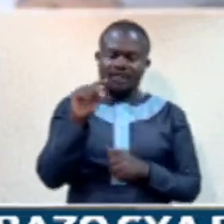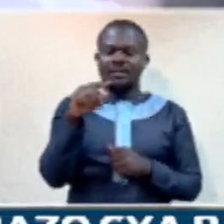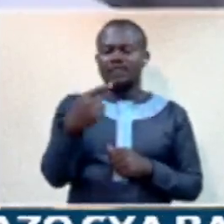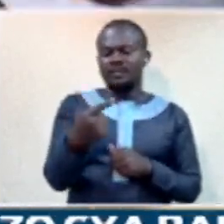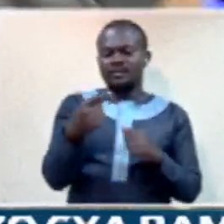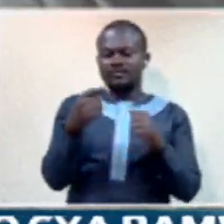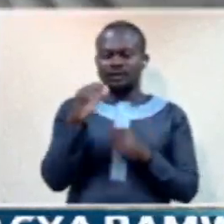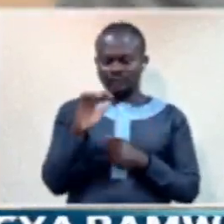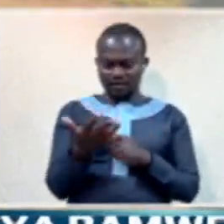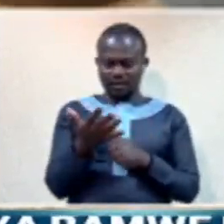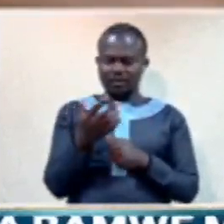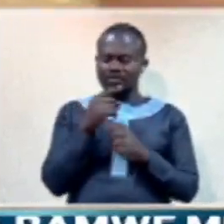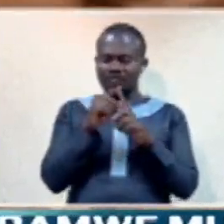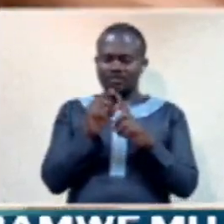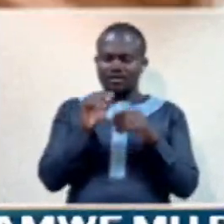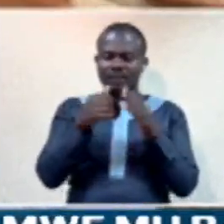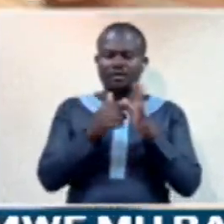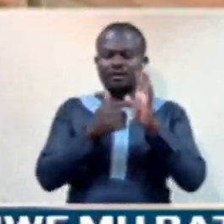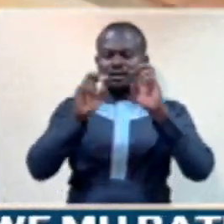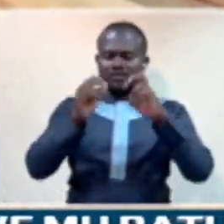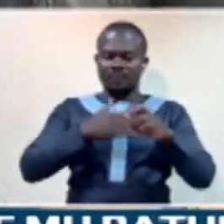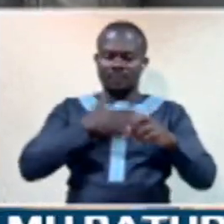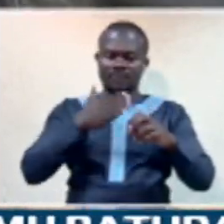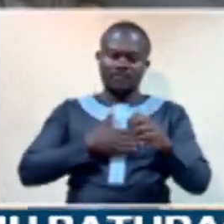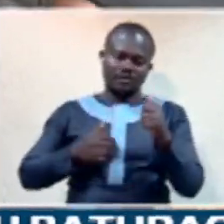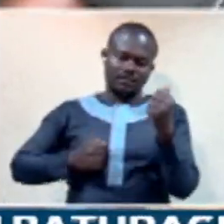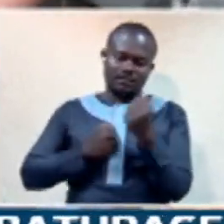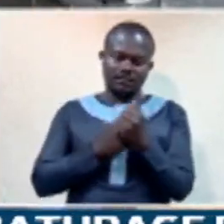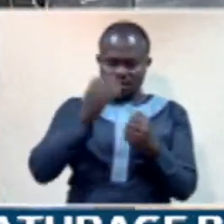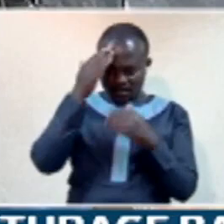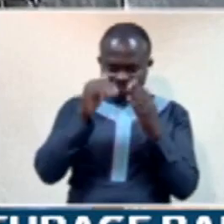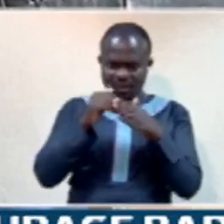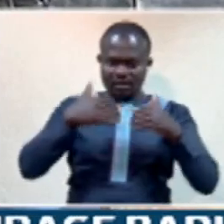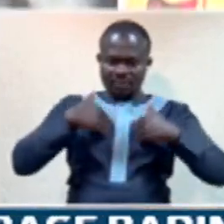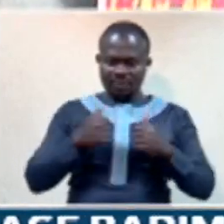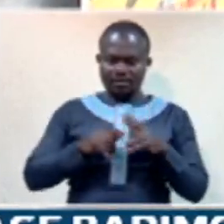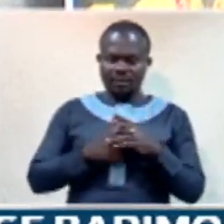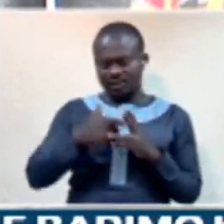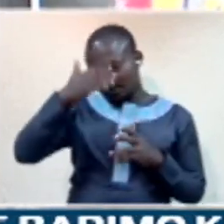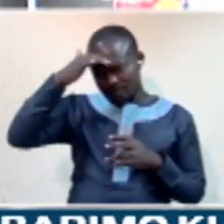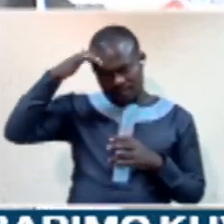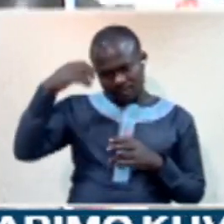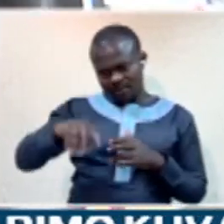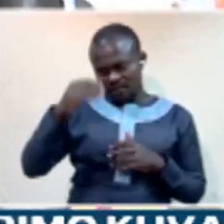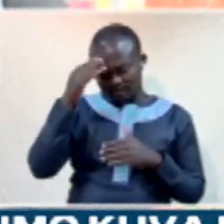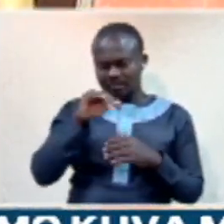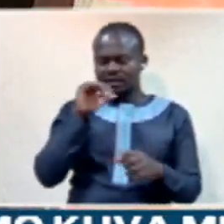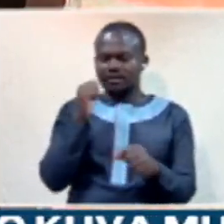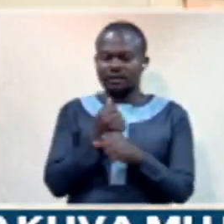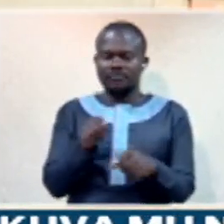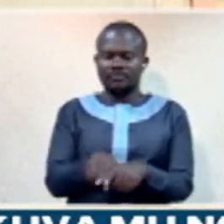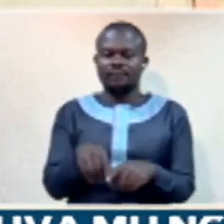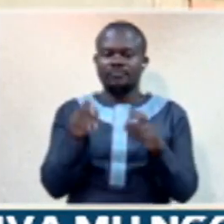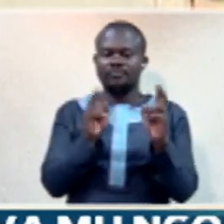by'umuceri abaturage bakaba berekana ko bishimiye ubufasha kuko ubuzima bwari bwatangiye kubagora kubera kudakora nk'uko